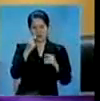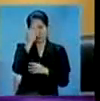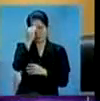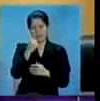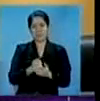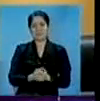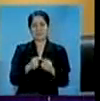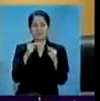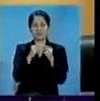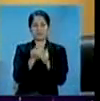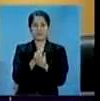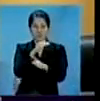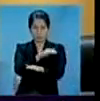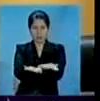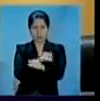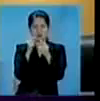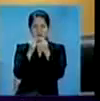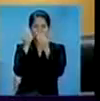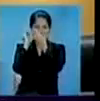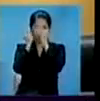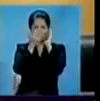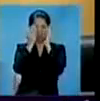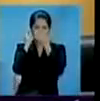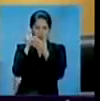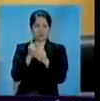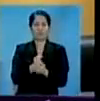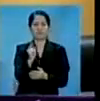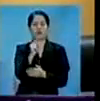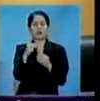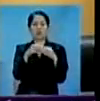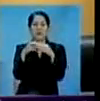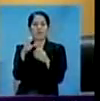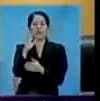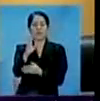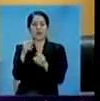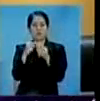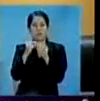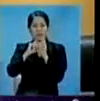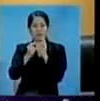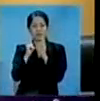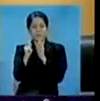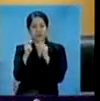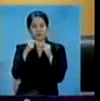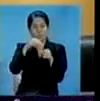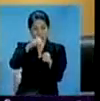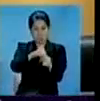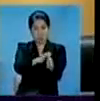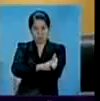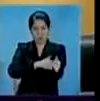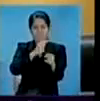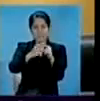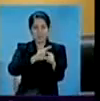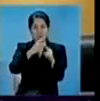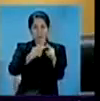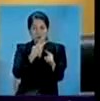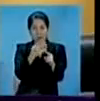ไอ้พื้นที่ที่สี่แยกราชประสงค์นี่กลุ่มของคุณจตุพรยึดครองมาเป็นเวลาเดือนเศษ